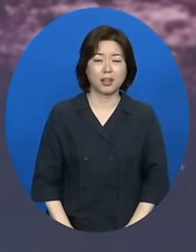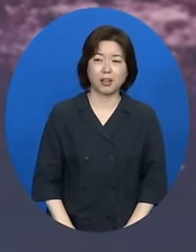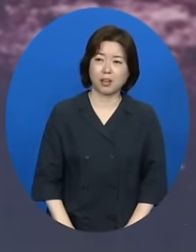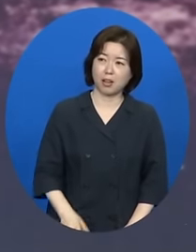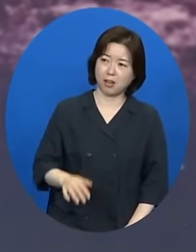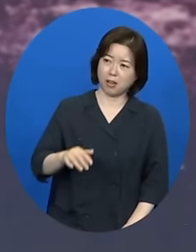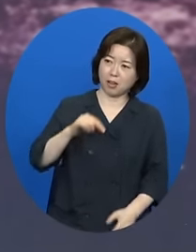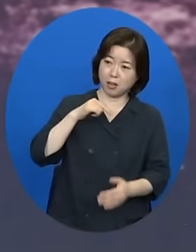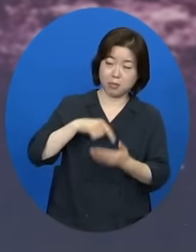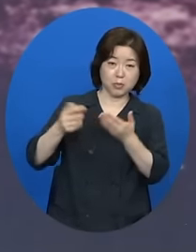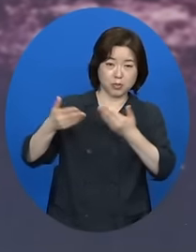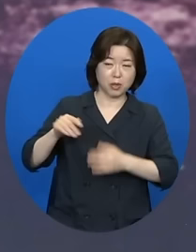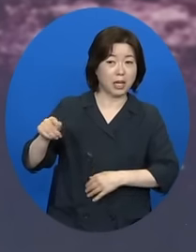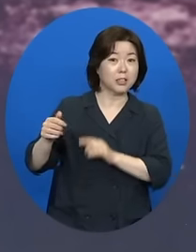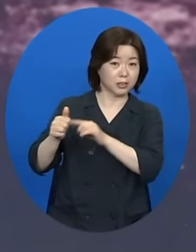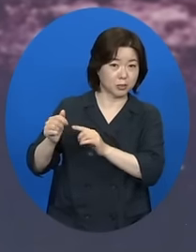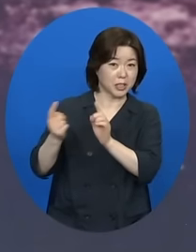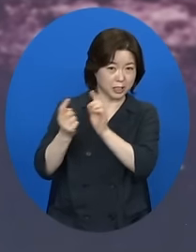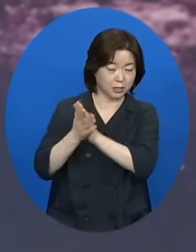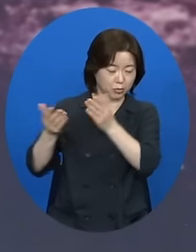가해자, 뭐 그분이 가해자는 아니지만